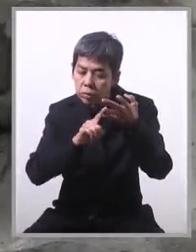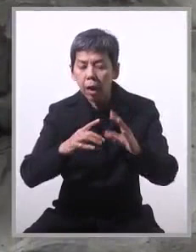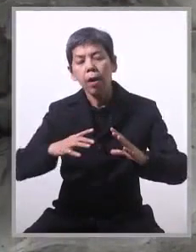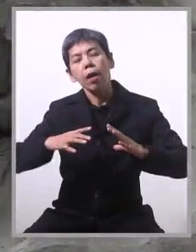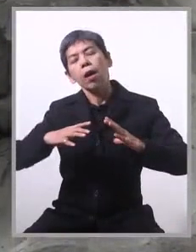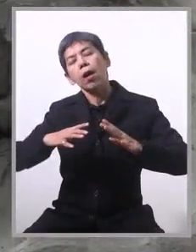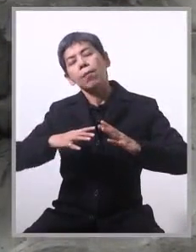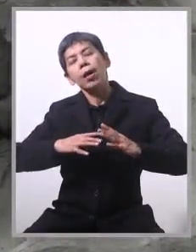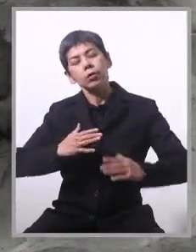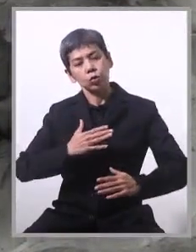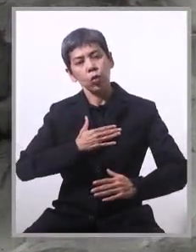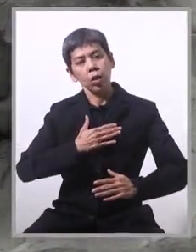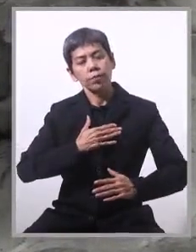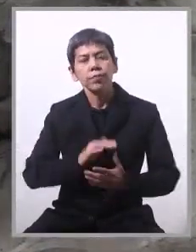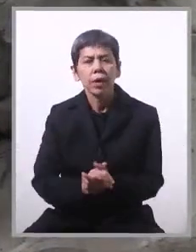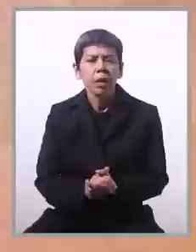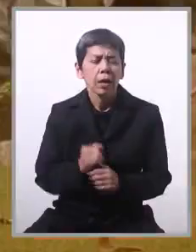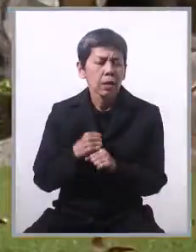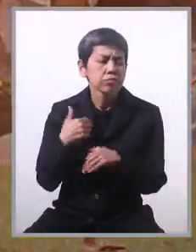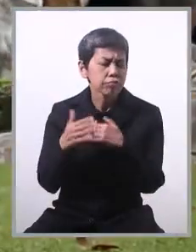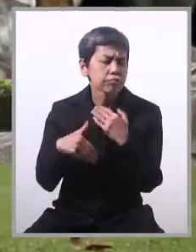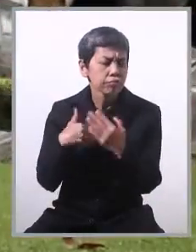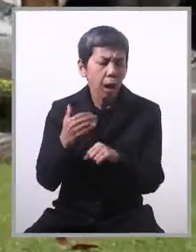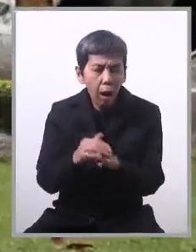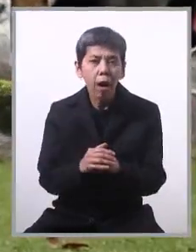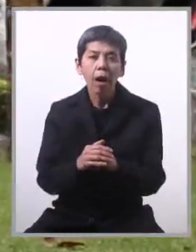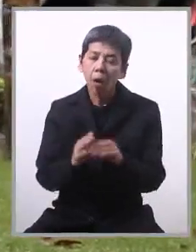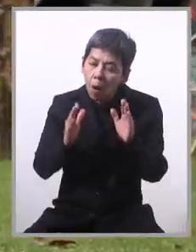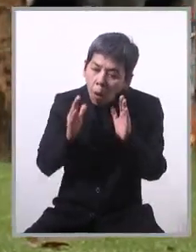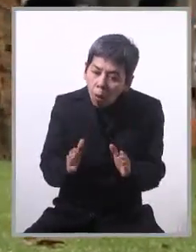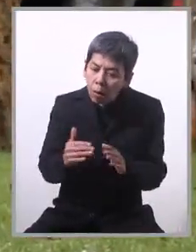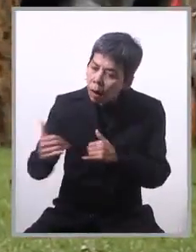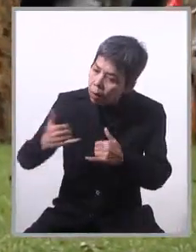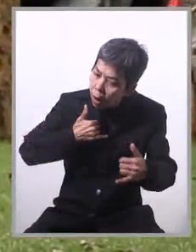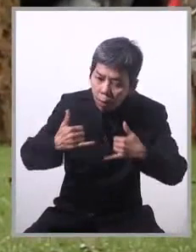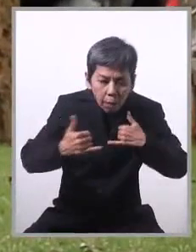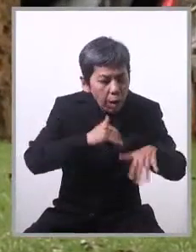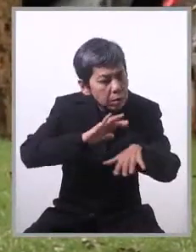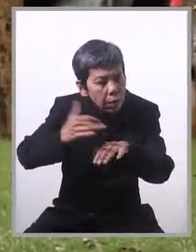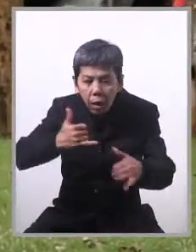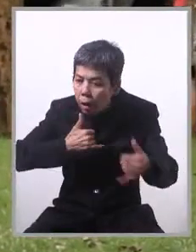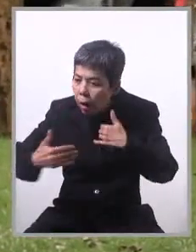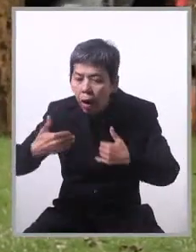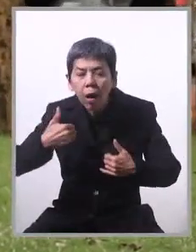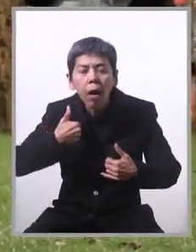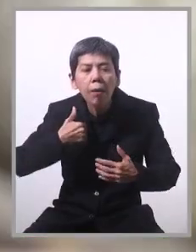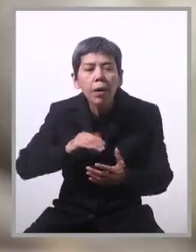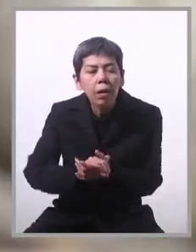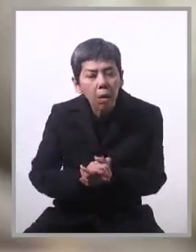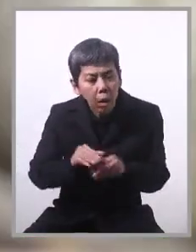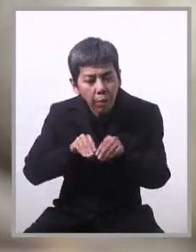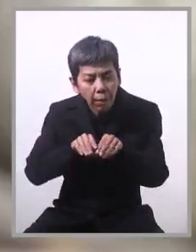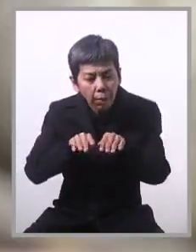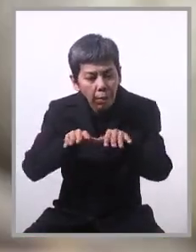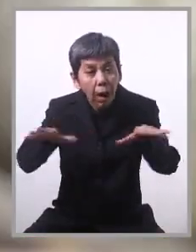เราก็มาพักของตัวเราเองแต่ทำไปทำมามีคนก็แบบเข้ามาหาธรรมชาติกระแ